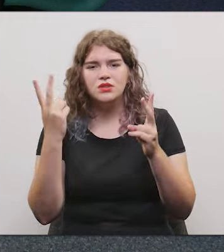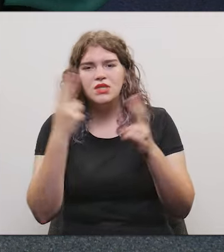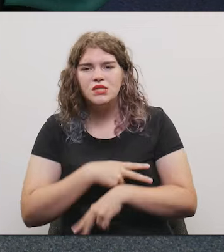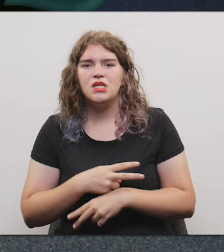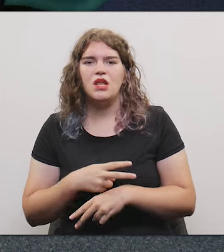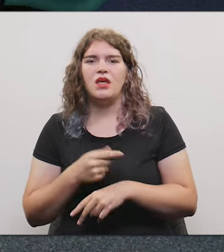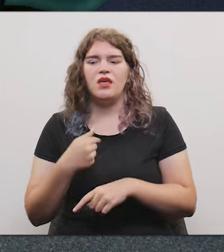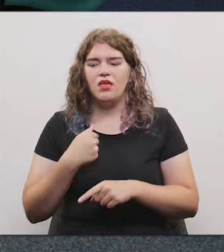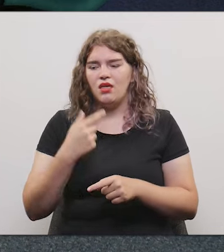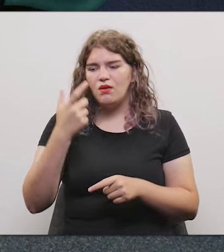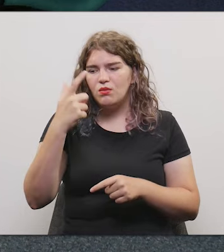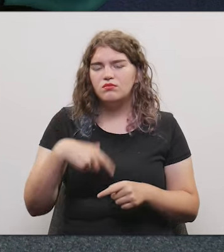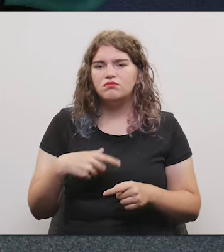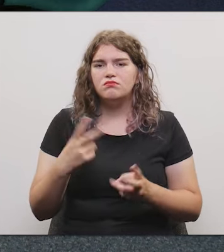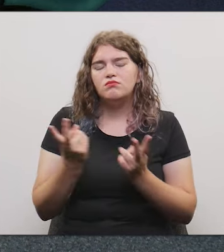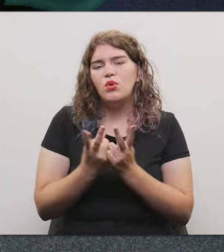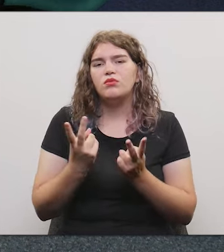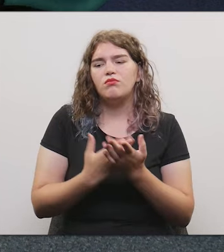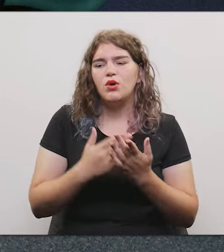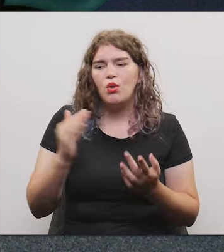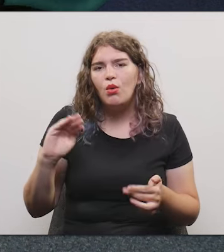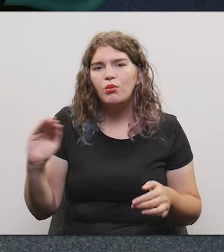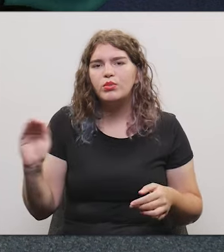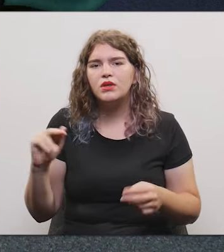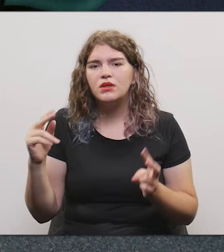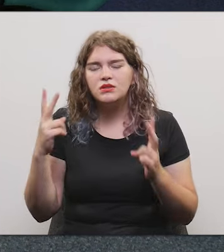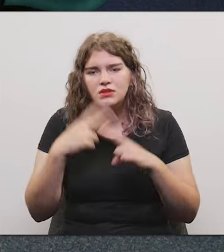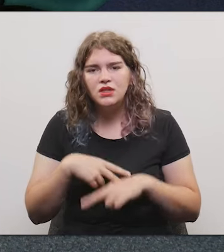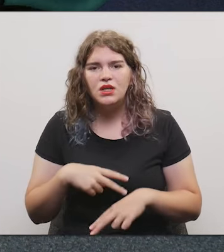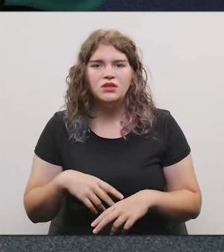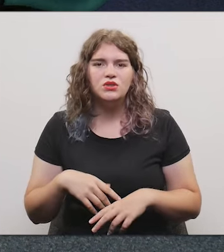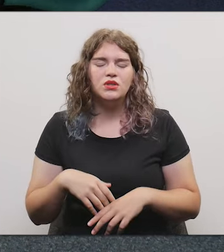înțeleg eu la nivelul meu de copil